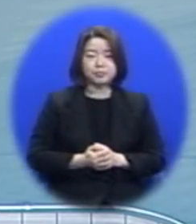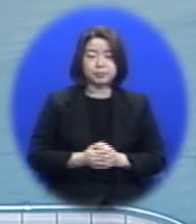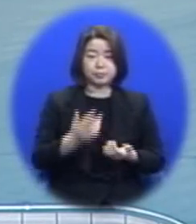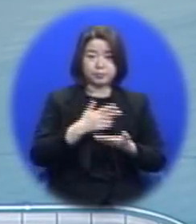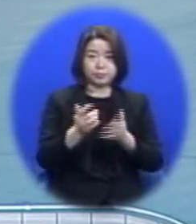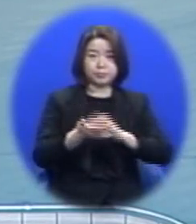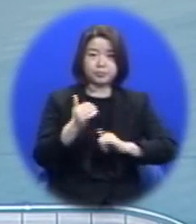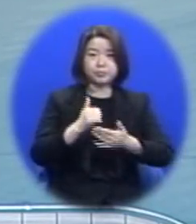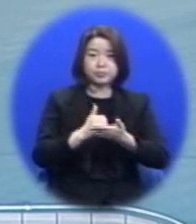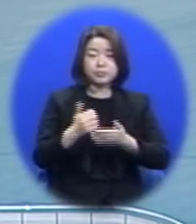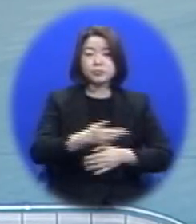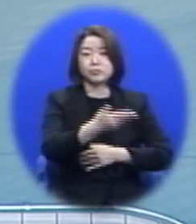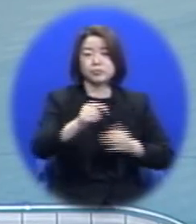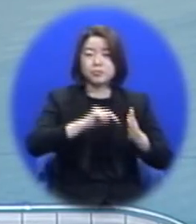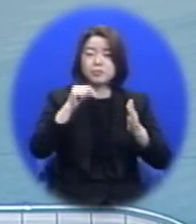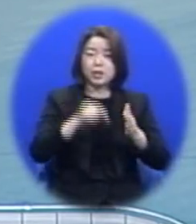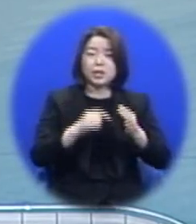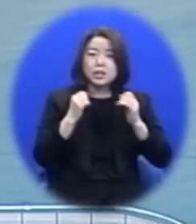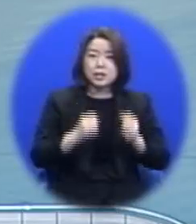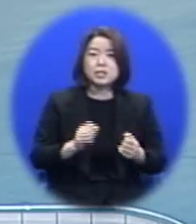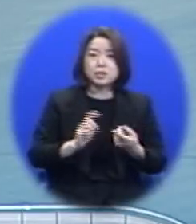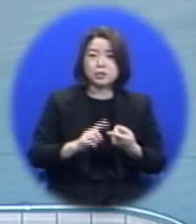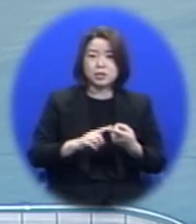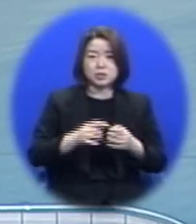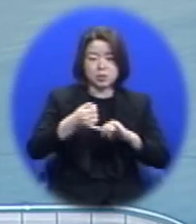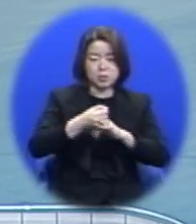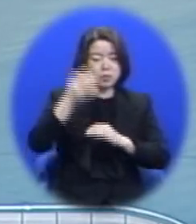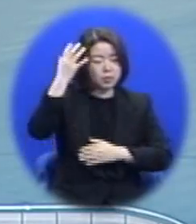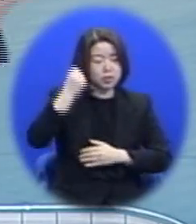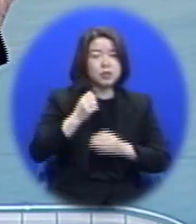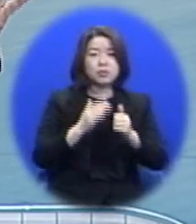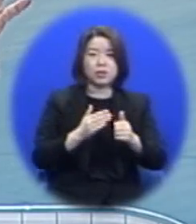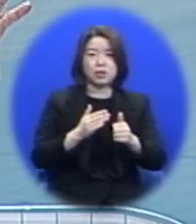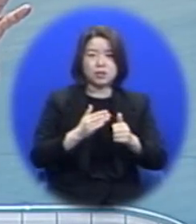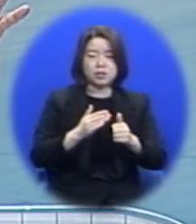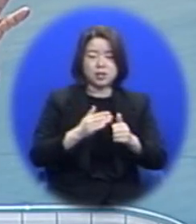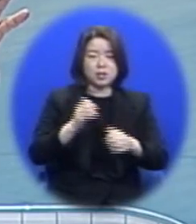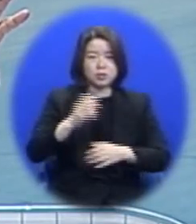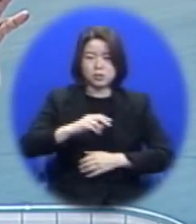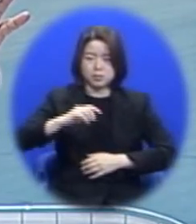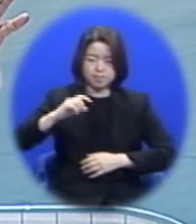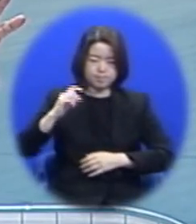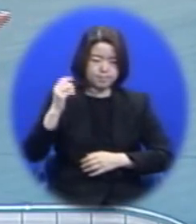주 예수님이 여러분 안에 계신 것을 명심해야 합니다. 그리고 단호하셔야 돼요.